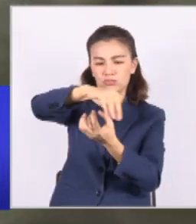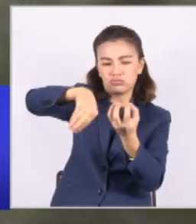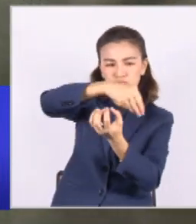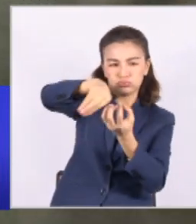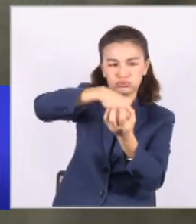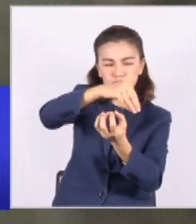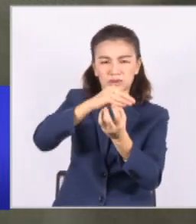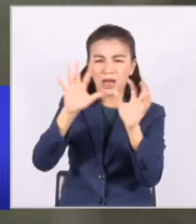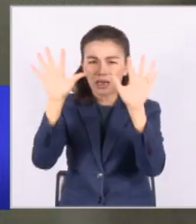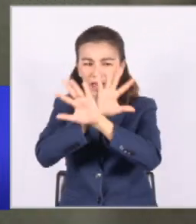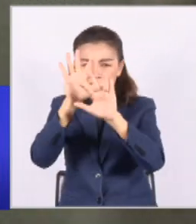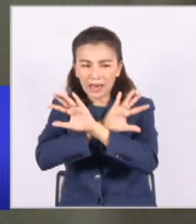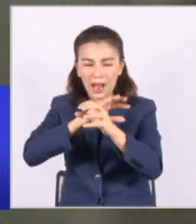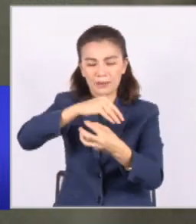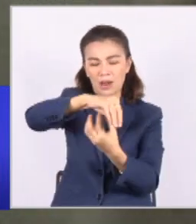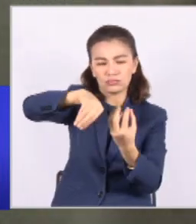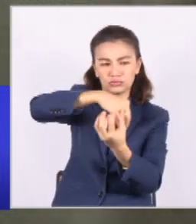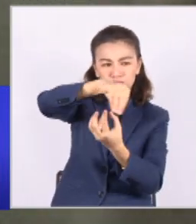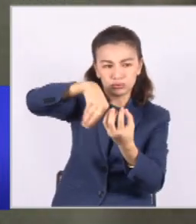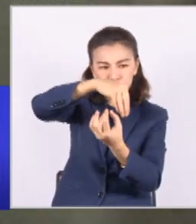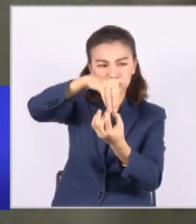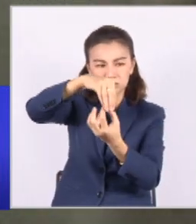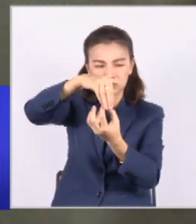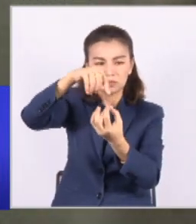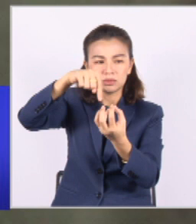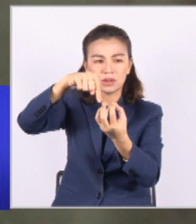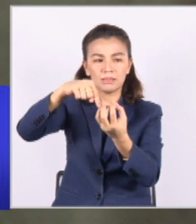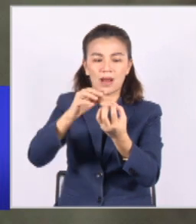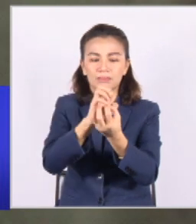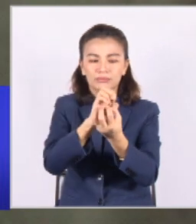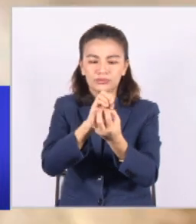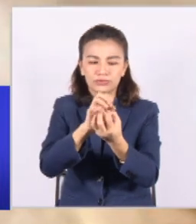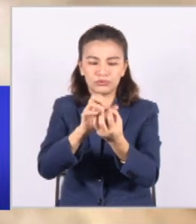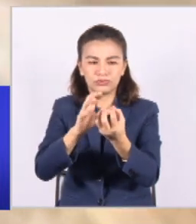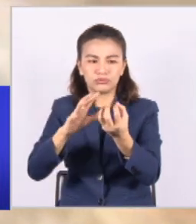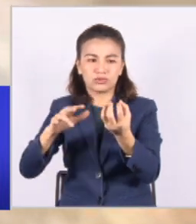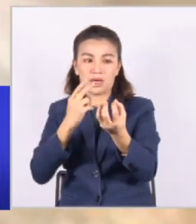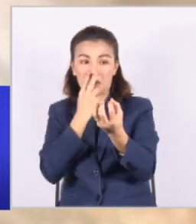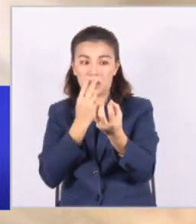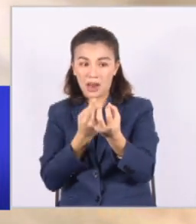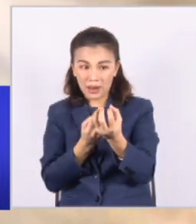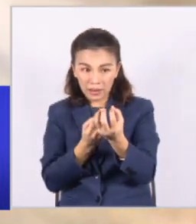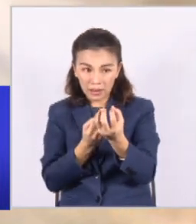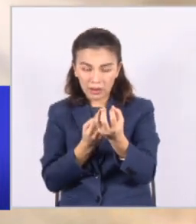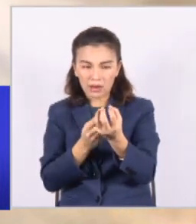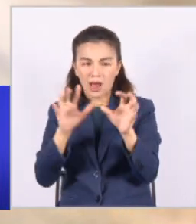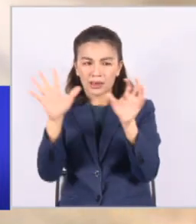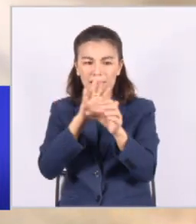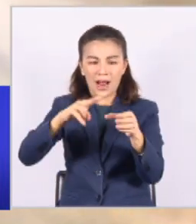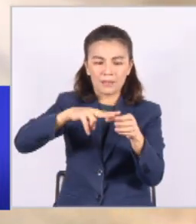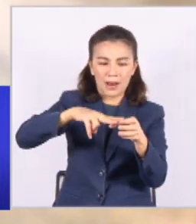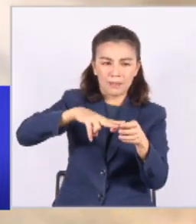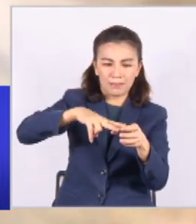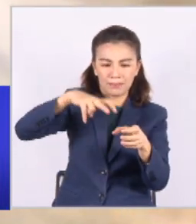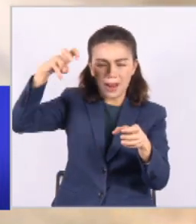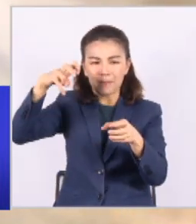เหมือนกับเอาเทปพันสายไฟพันแล้วมันเป็นรอยไหม้ด้วยคุณผู้ชมเนี่ยค่ะเหมือนมันเป็นลูกระเบิดชนิดขว้างสภาพเก่า